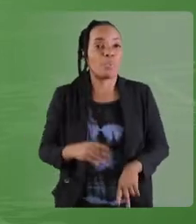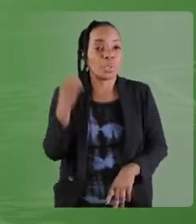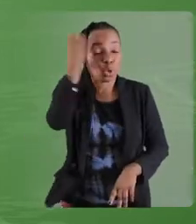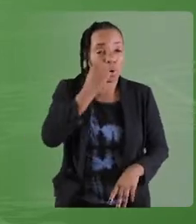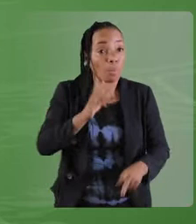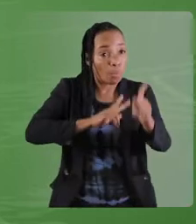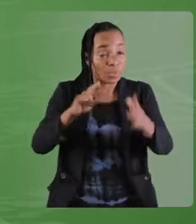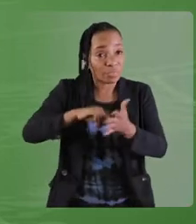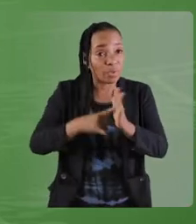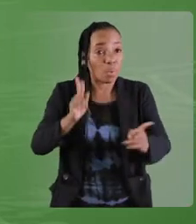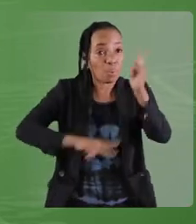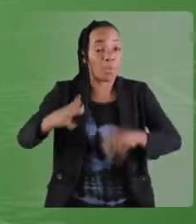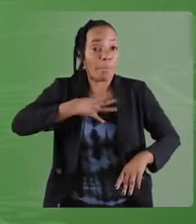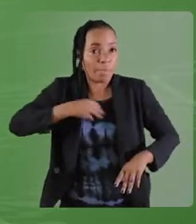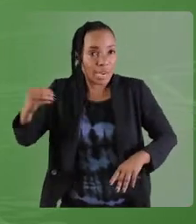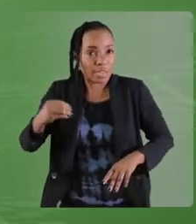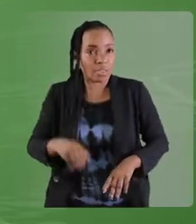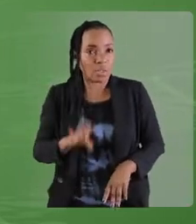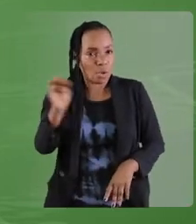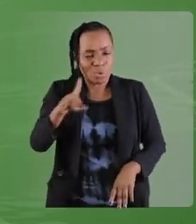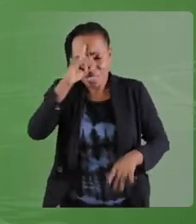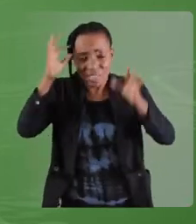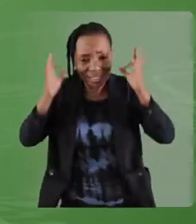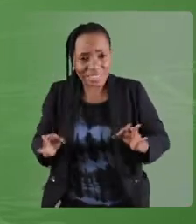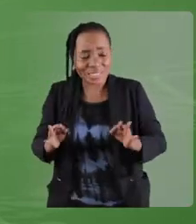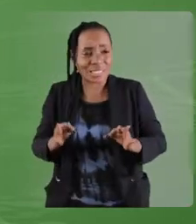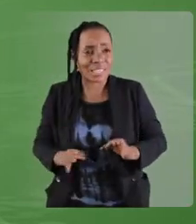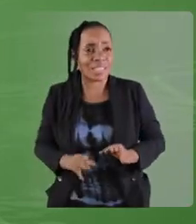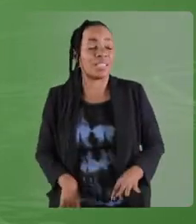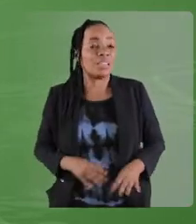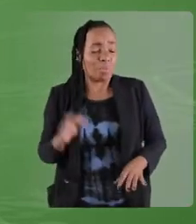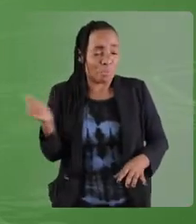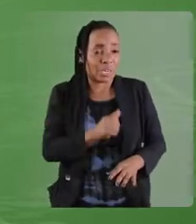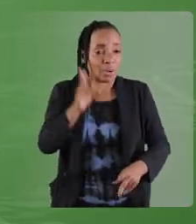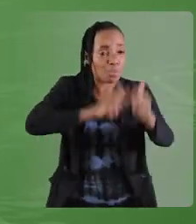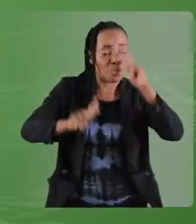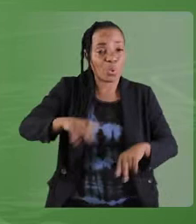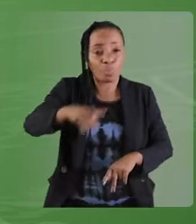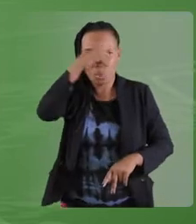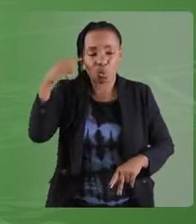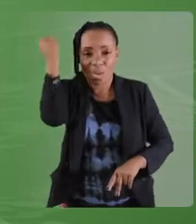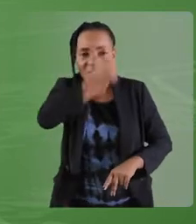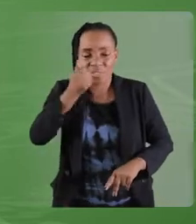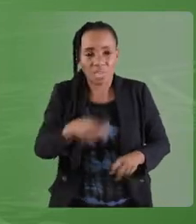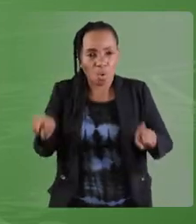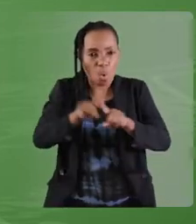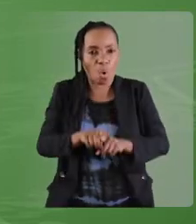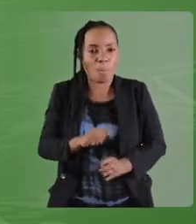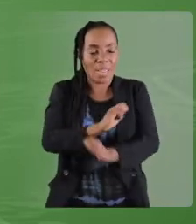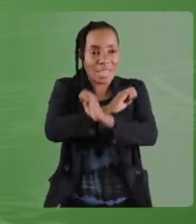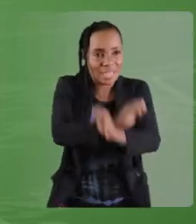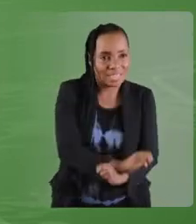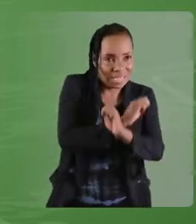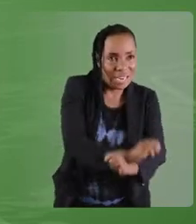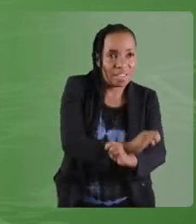notamment les peuples d'Europe, se sont engagés à assujettir et à réduire à l'esclavage des peuples, notamment